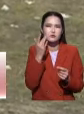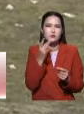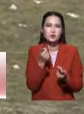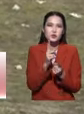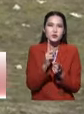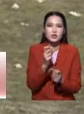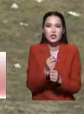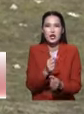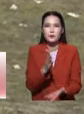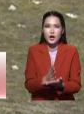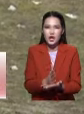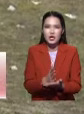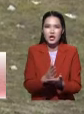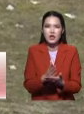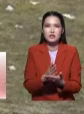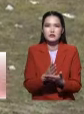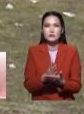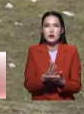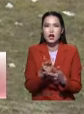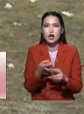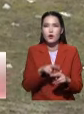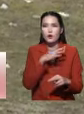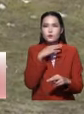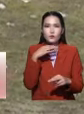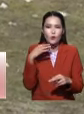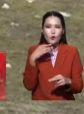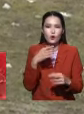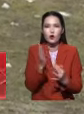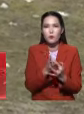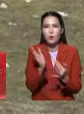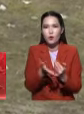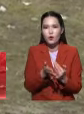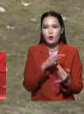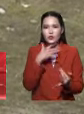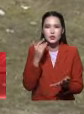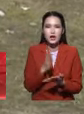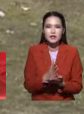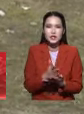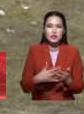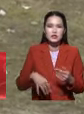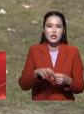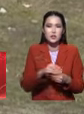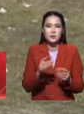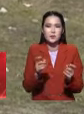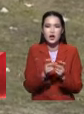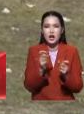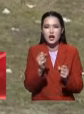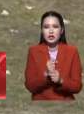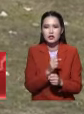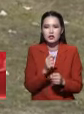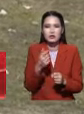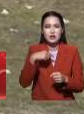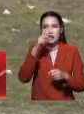ұлдар арасында круг деген болады. Олар бөлінеді да, типа жомарттықтар декабрьлер деп. Не себепшілік дегендей нәрсе